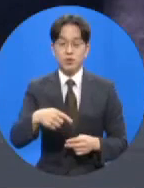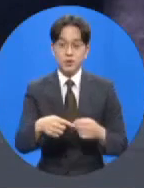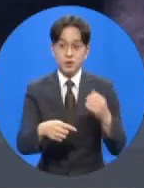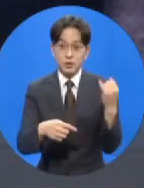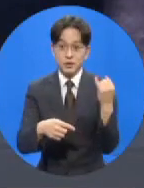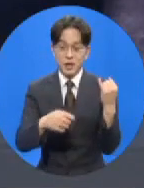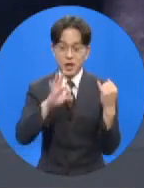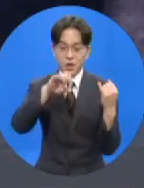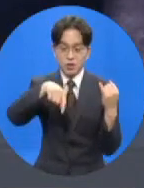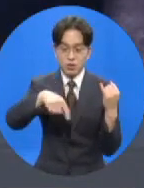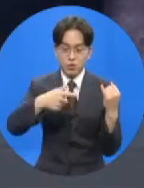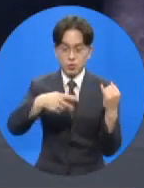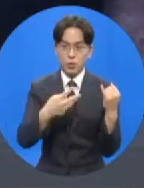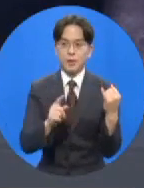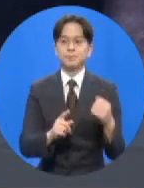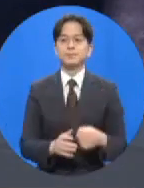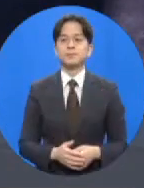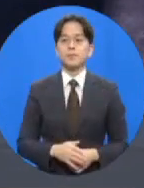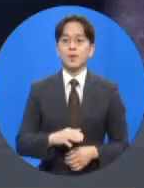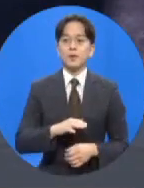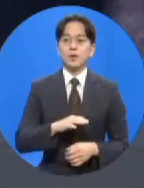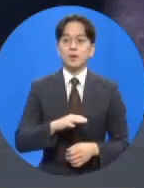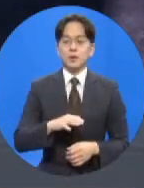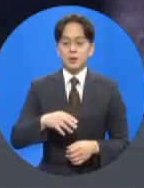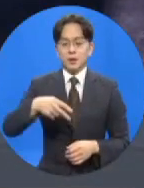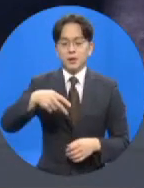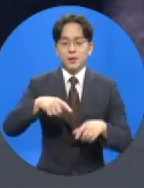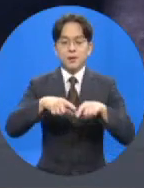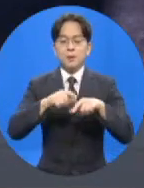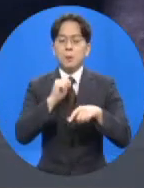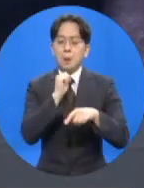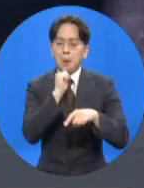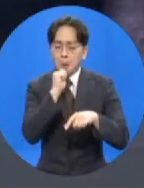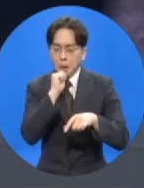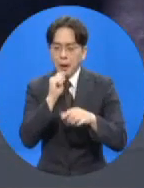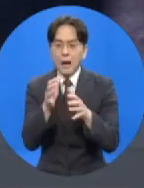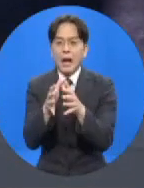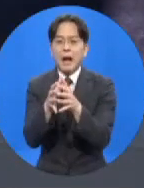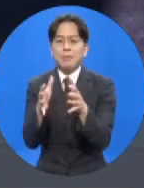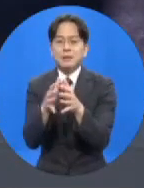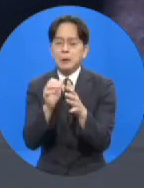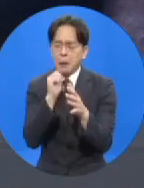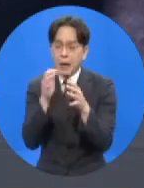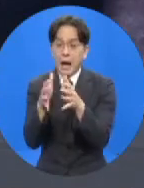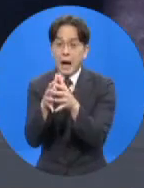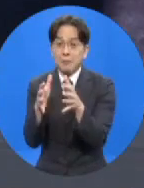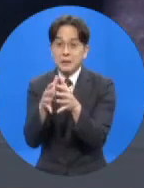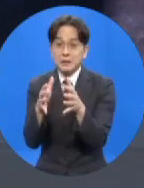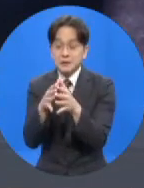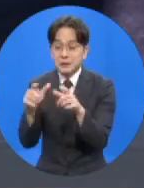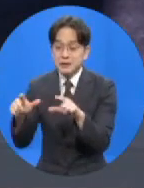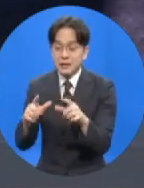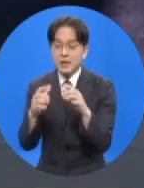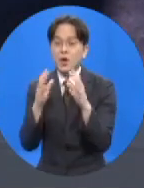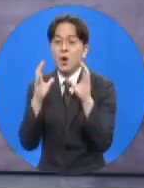걱정했습니다. 이 시기에 서민 빌라촌은 또 누가 나눈 기준이란 말입니까?